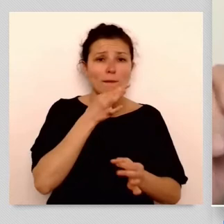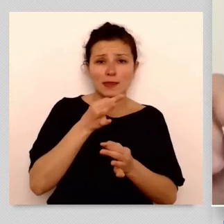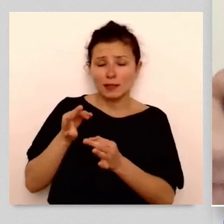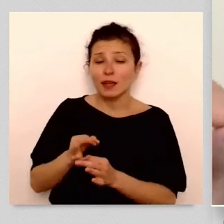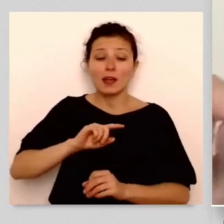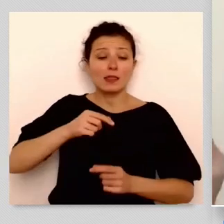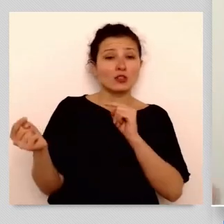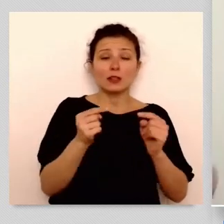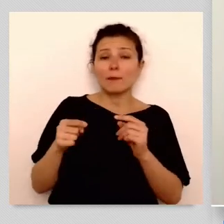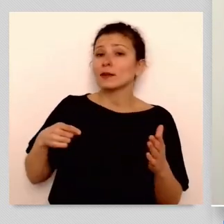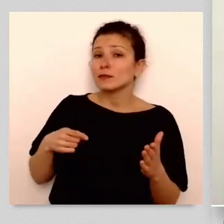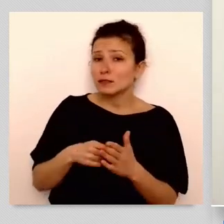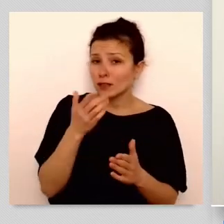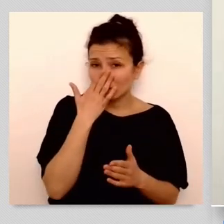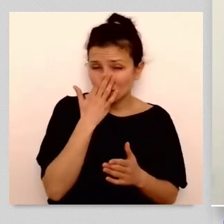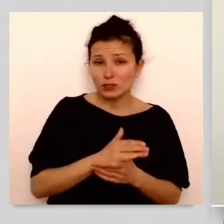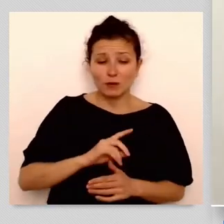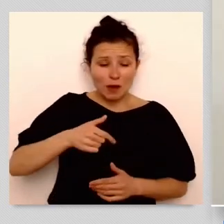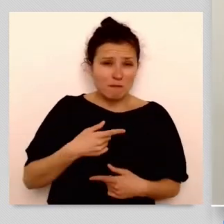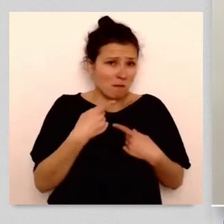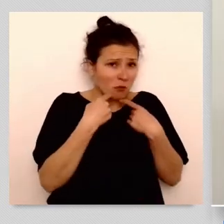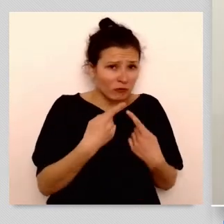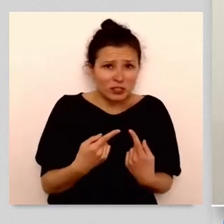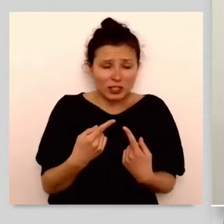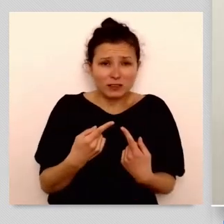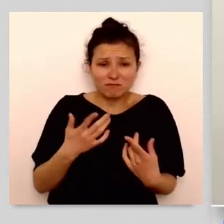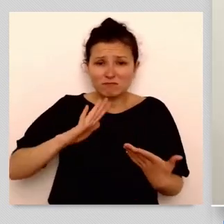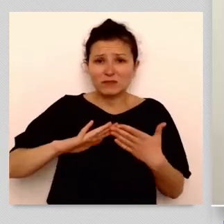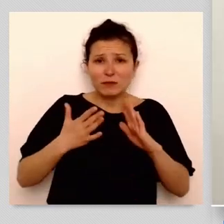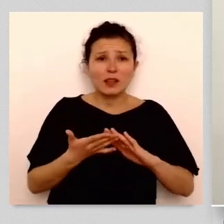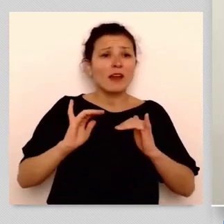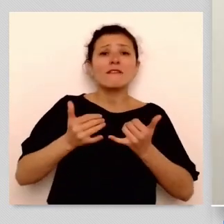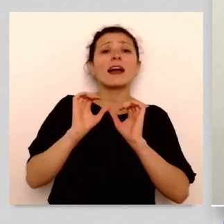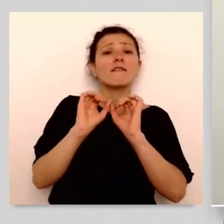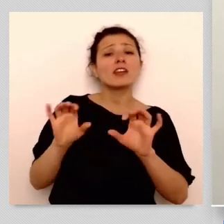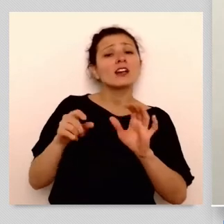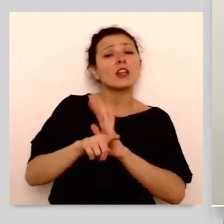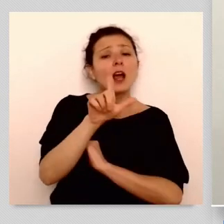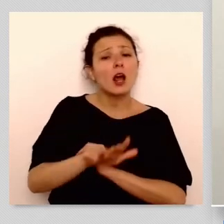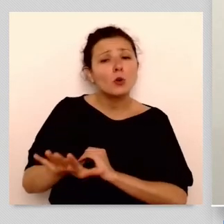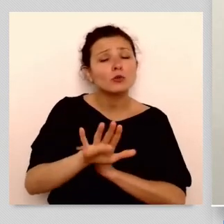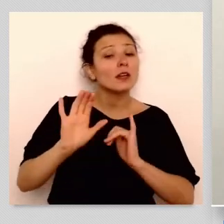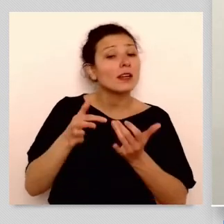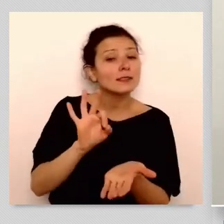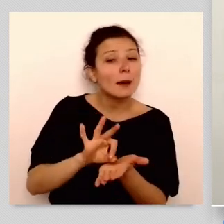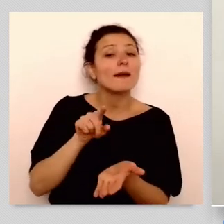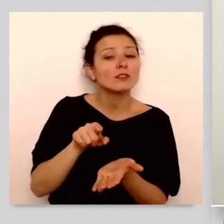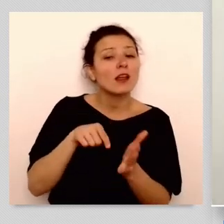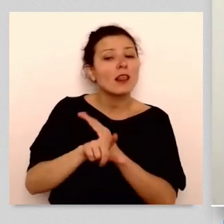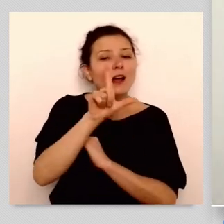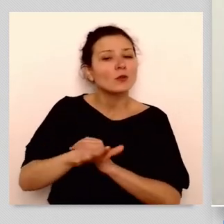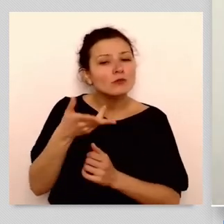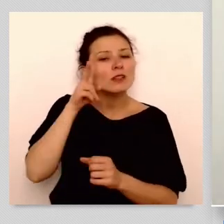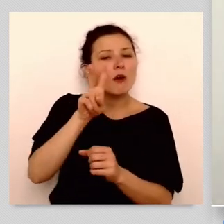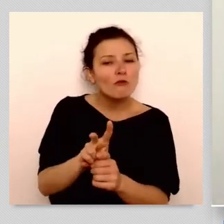ma służyć temu, żebyśmy powiedzieli sobie, jak tłumaczyć to ludziom i jak zapewnić im zaufanie